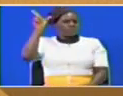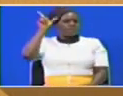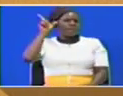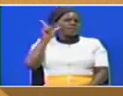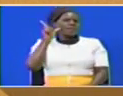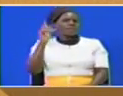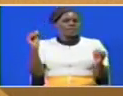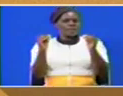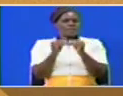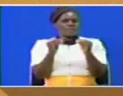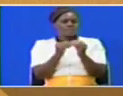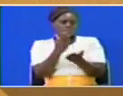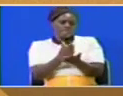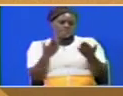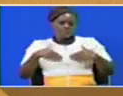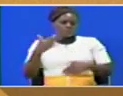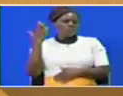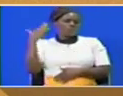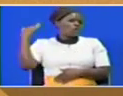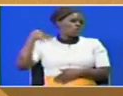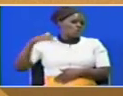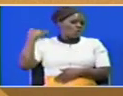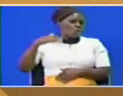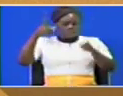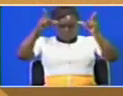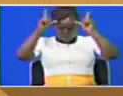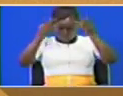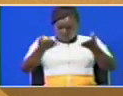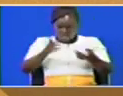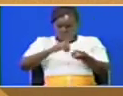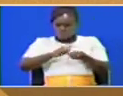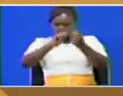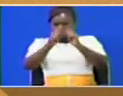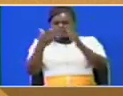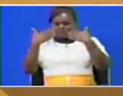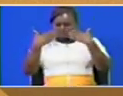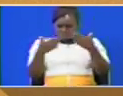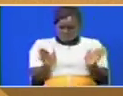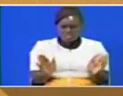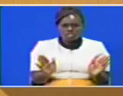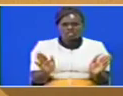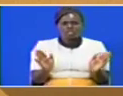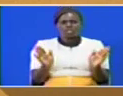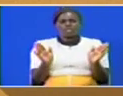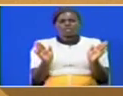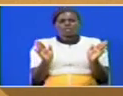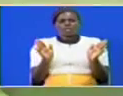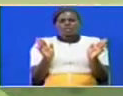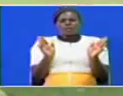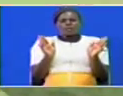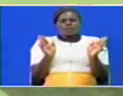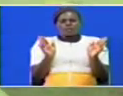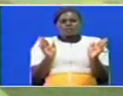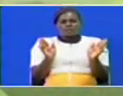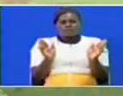alipata fursa na kukutana na waliokuwa wezi wa mifugo ambao sasa wanasema wamebadili tabia zao. Na